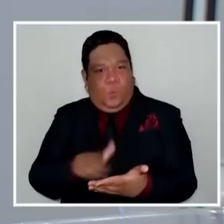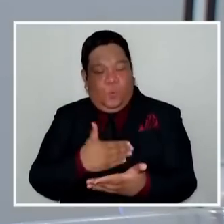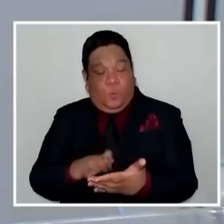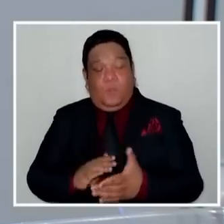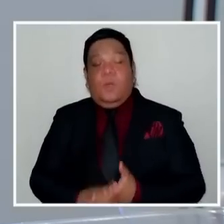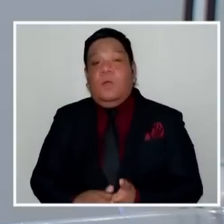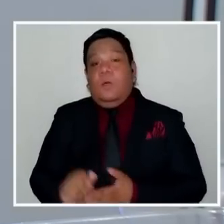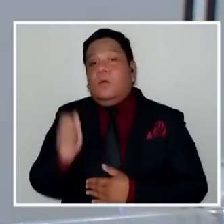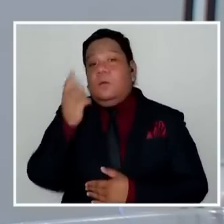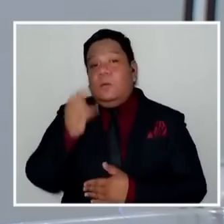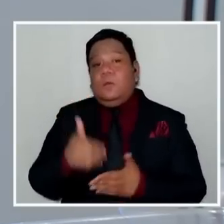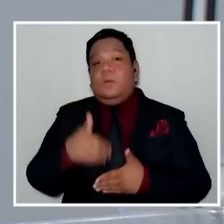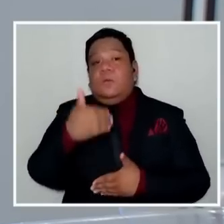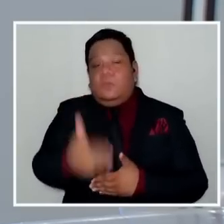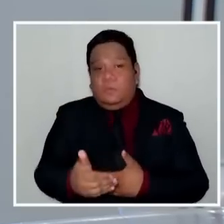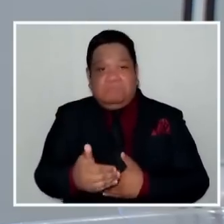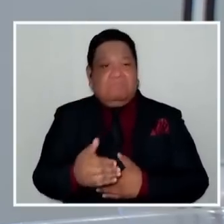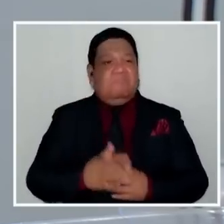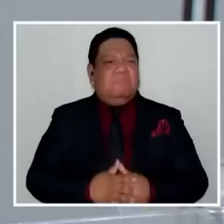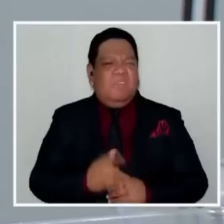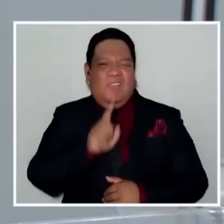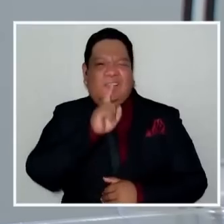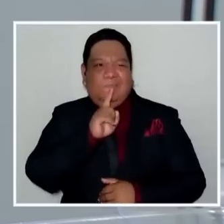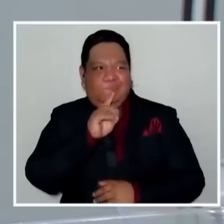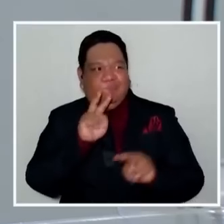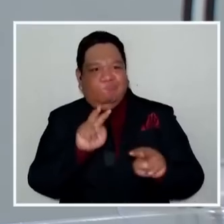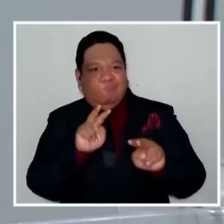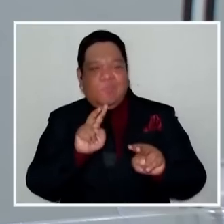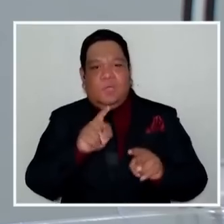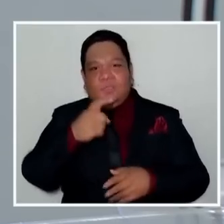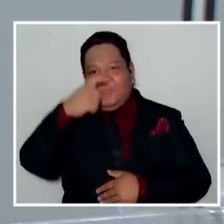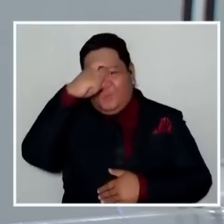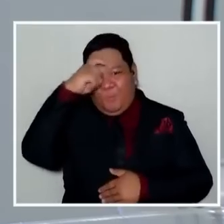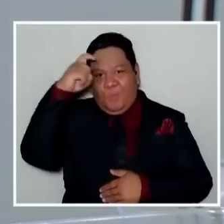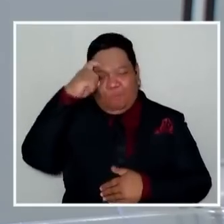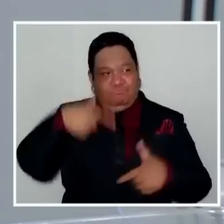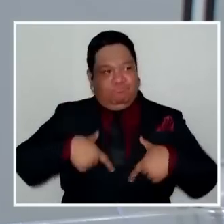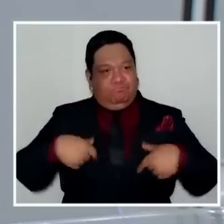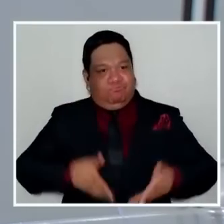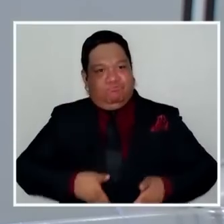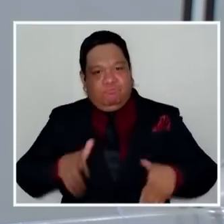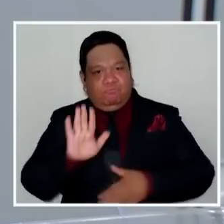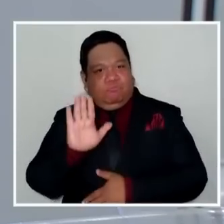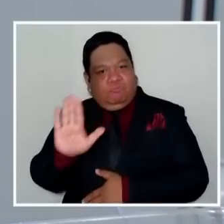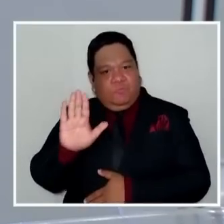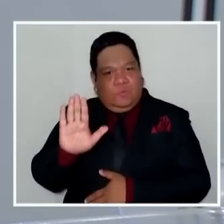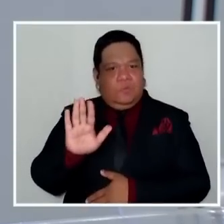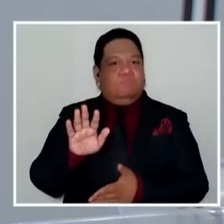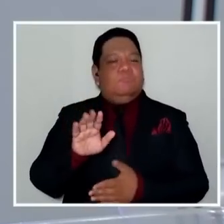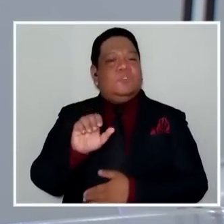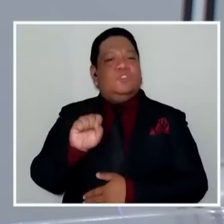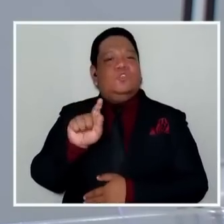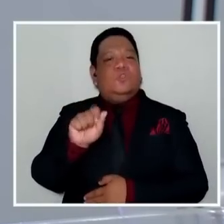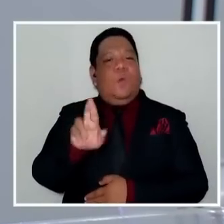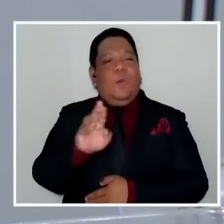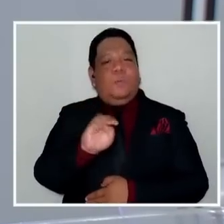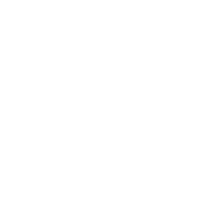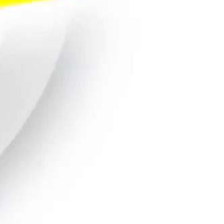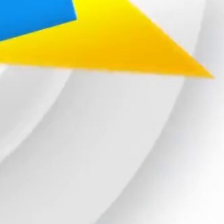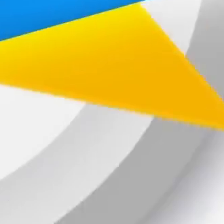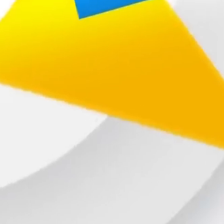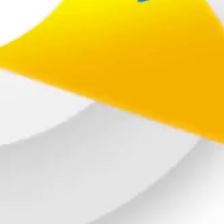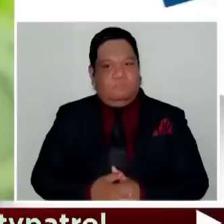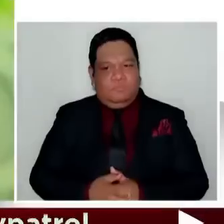ang salpukan ng summer bodies sa bikini ball ng Star Magic. Nagpapatrol, MJ Felipe.